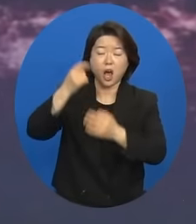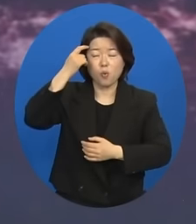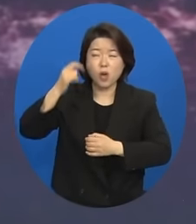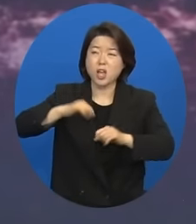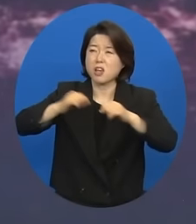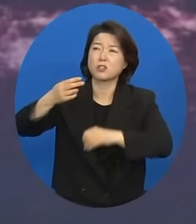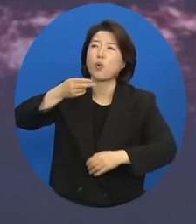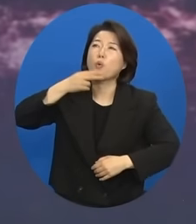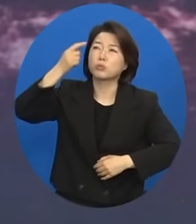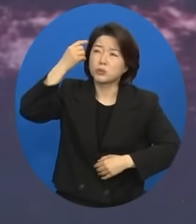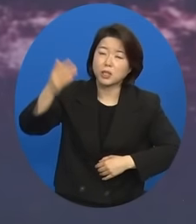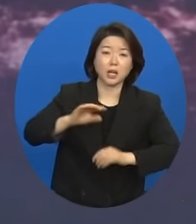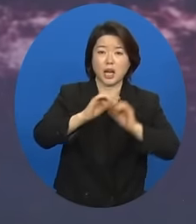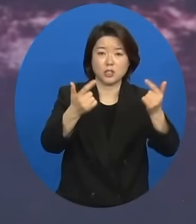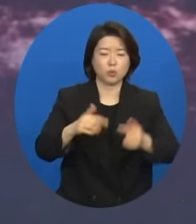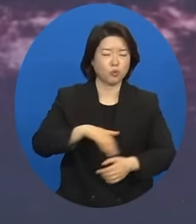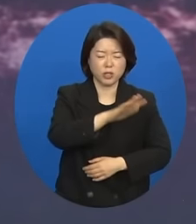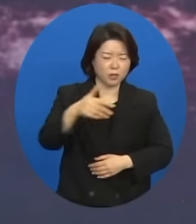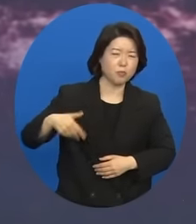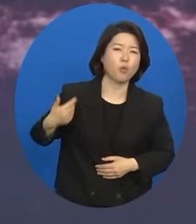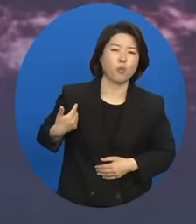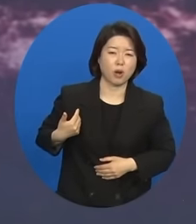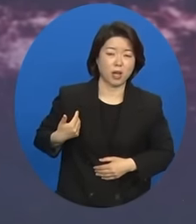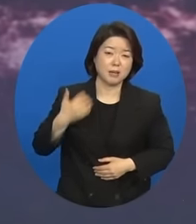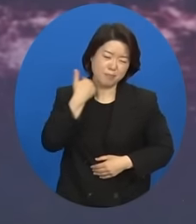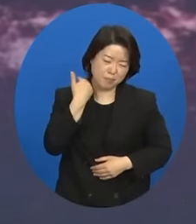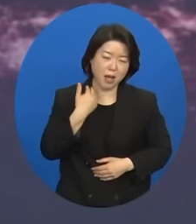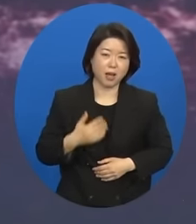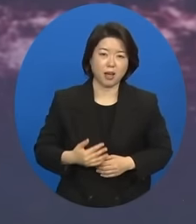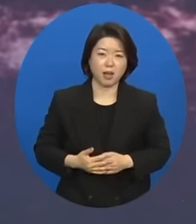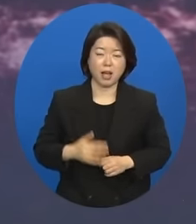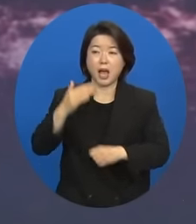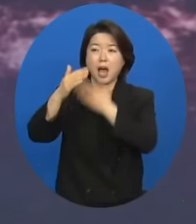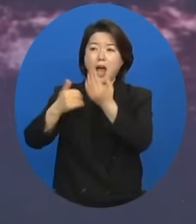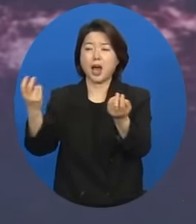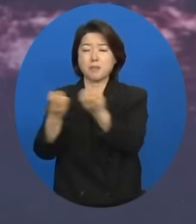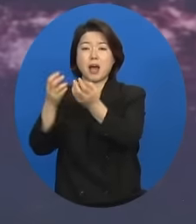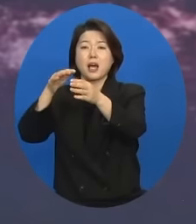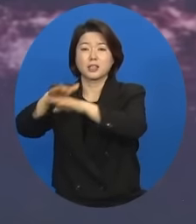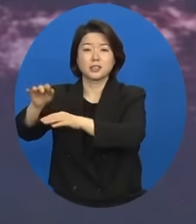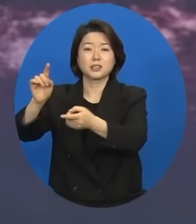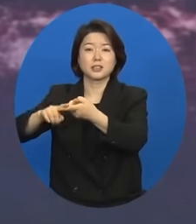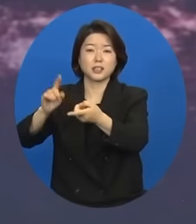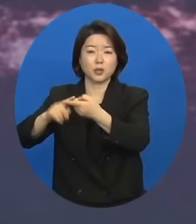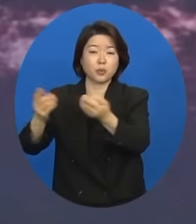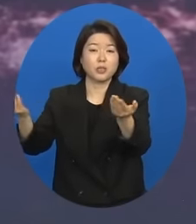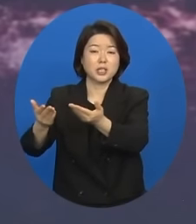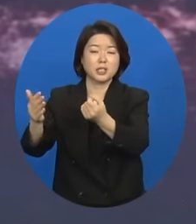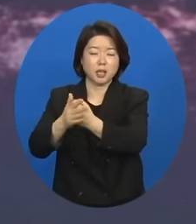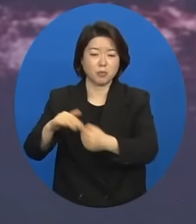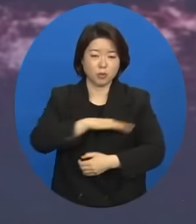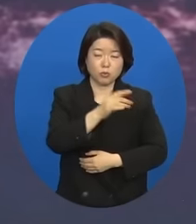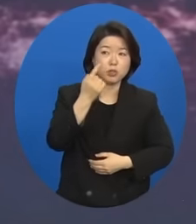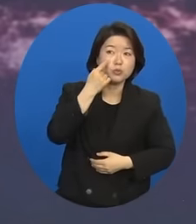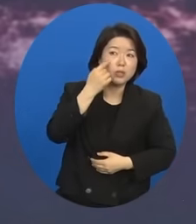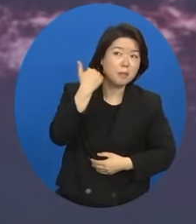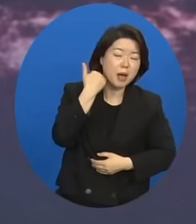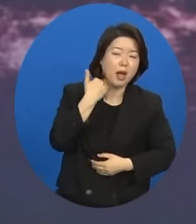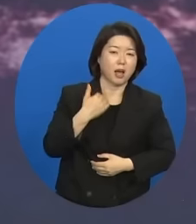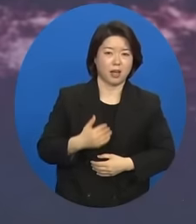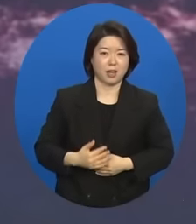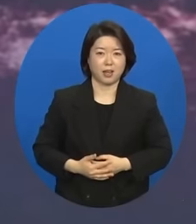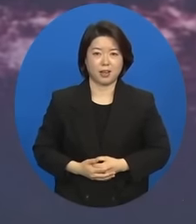아니고 우리가 몰라서 그런 것이고 또한 하나님은 하나님의 방식대로 일하기 때문에 우리 눈에 보이지 않을뿐입니다